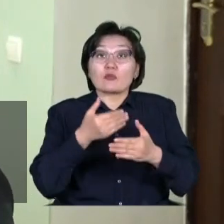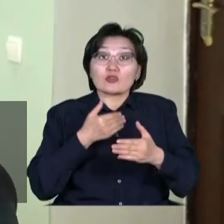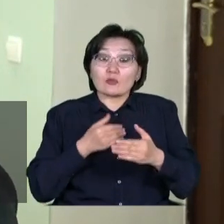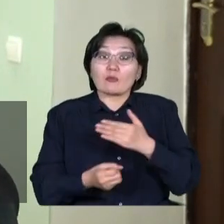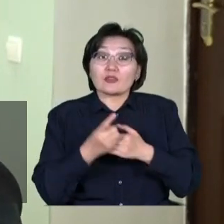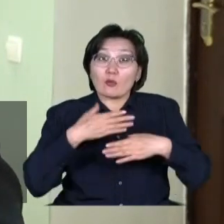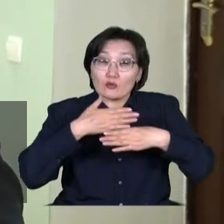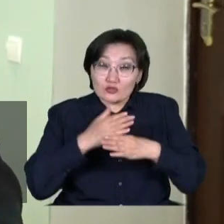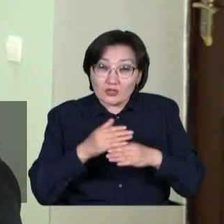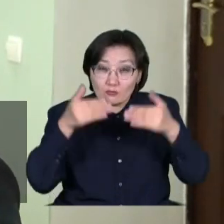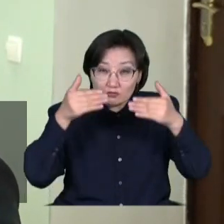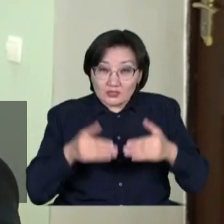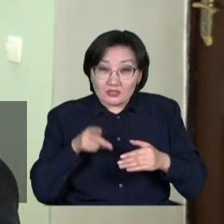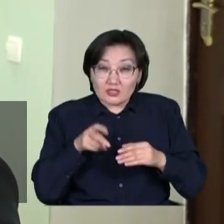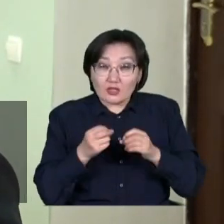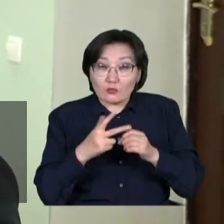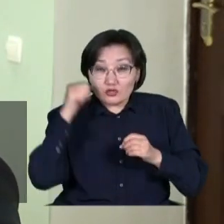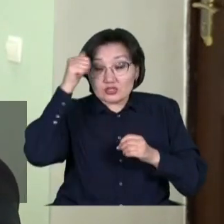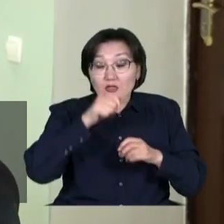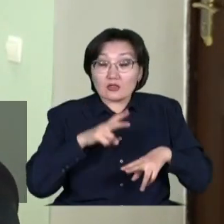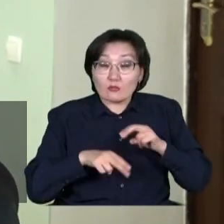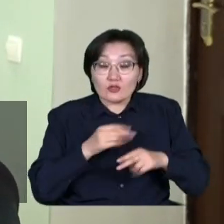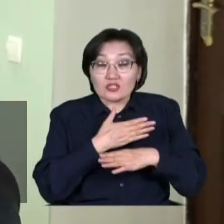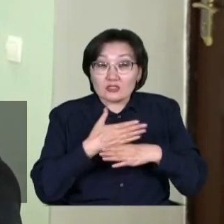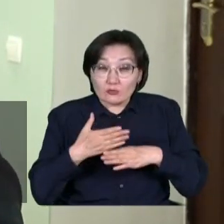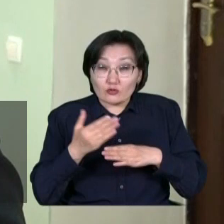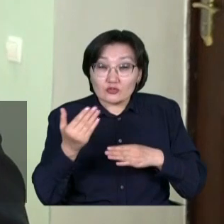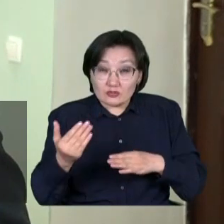Бұл енді бұл мектеп 2013 жылы салынған. Содан кейін бұл